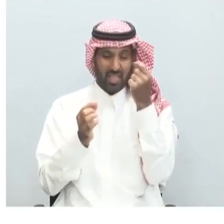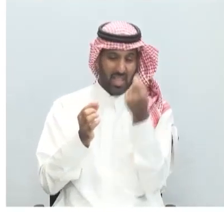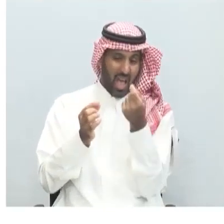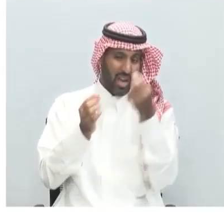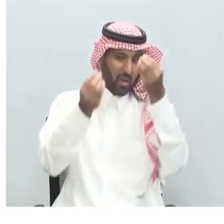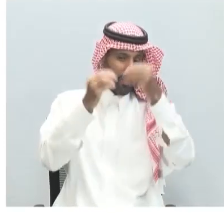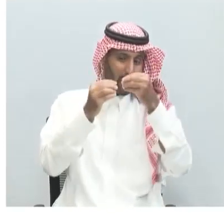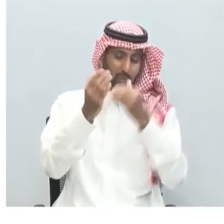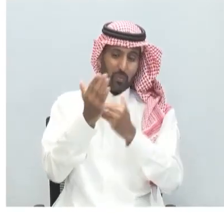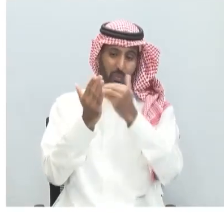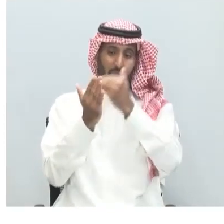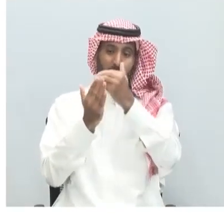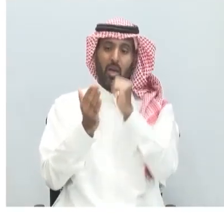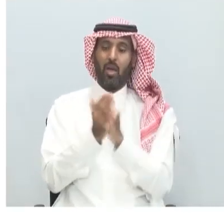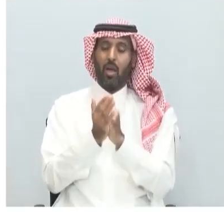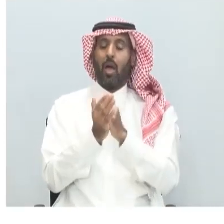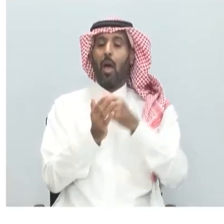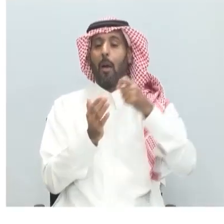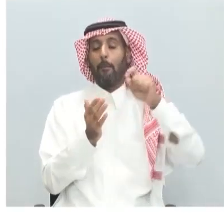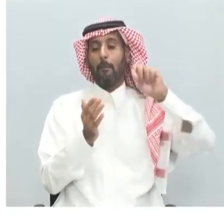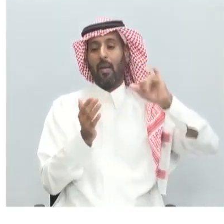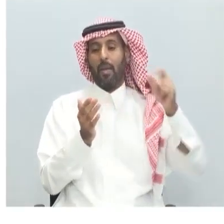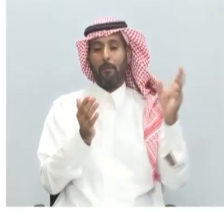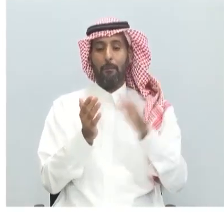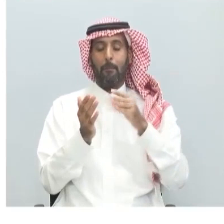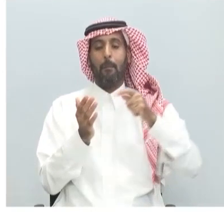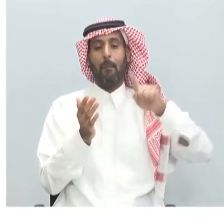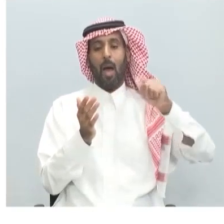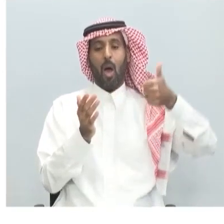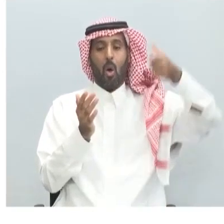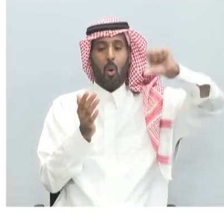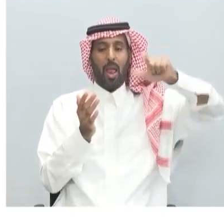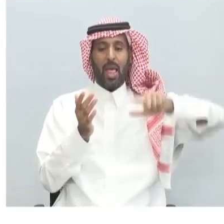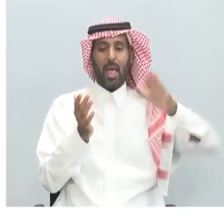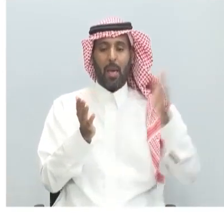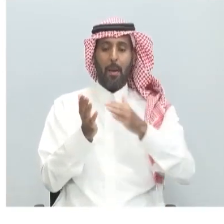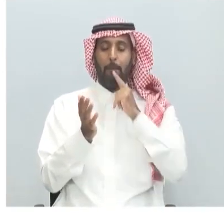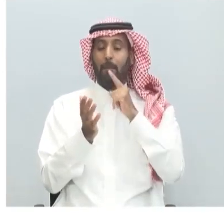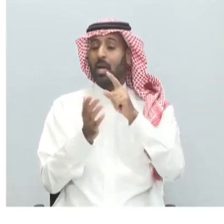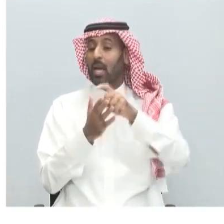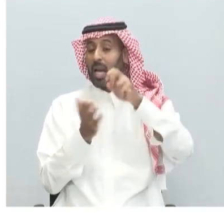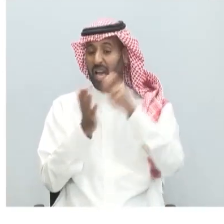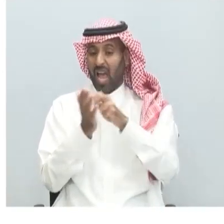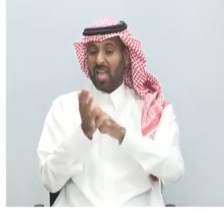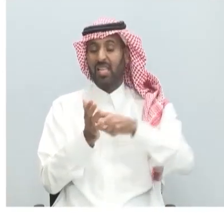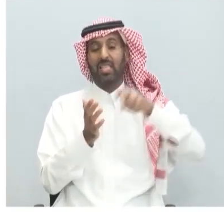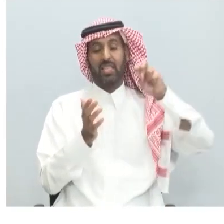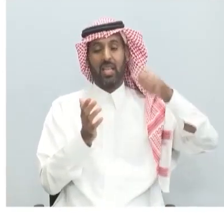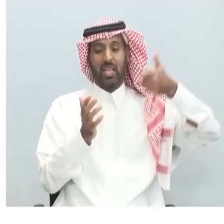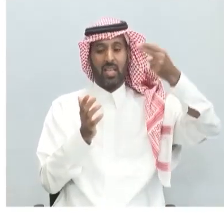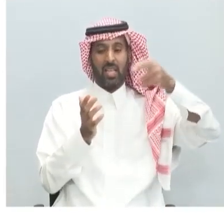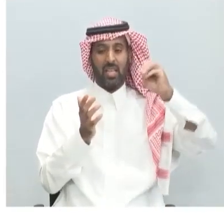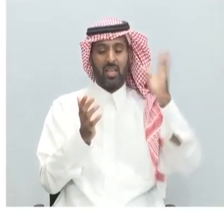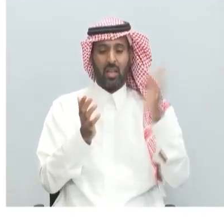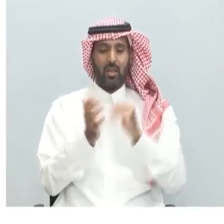هذه القواعد نبدا باولي وقاعده هون اذا نعيد هذه